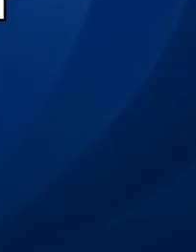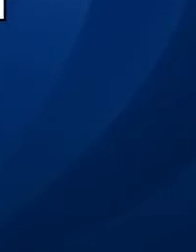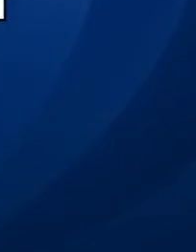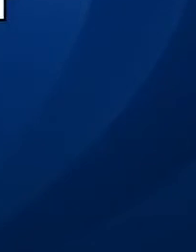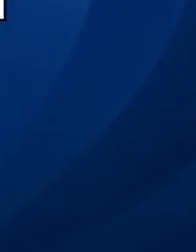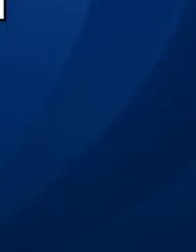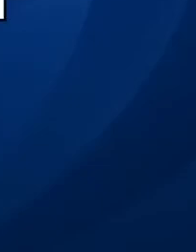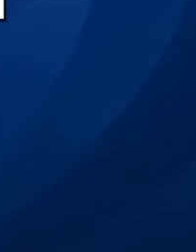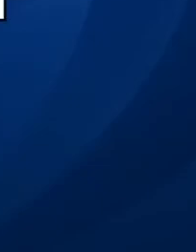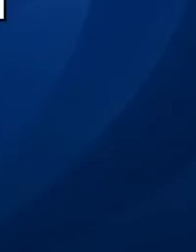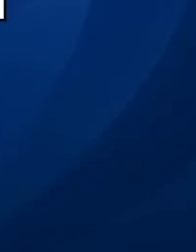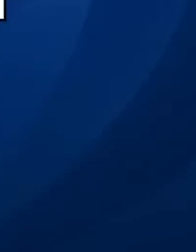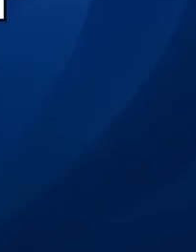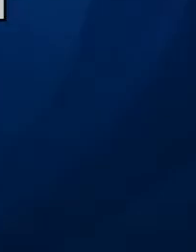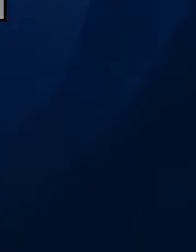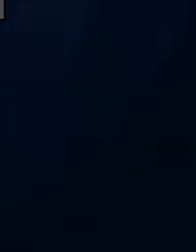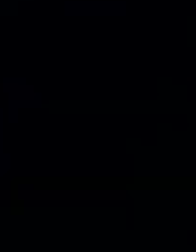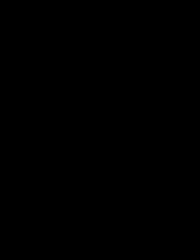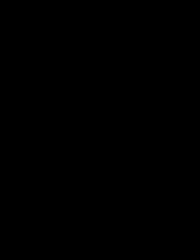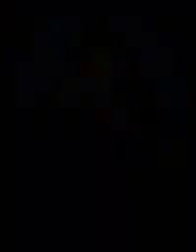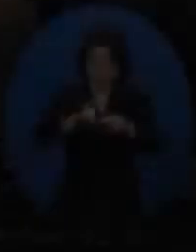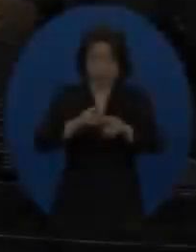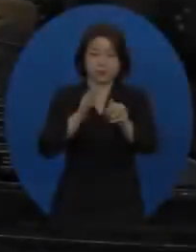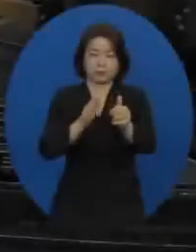사람으로 예수를 넘겨줄 사람이었다.